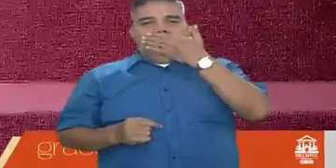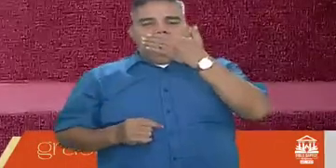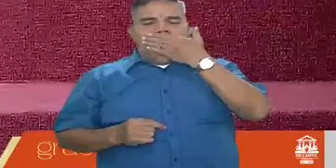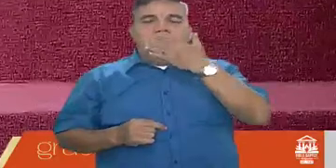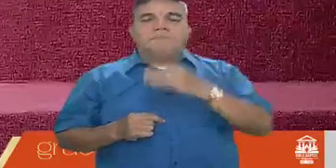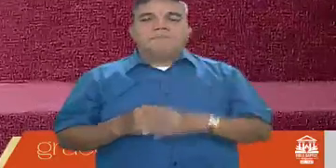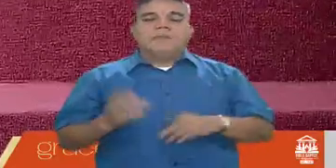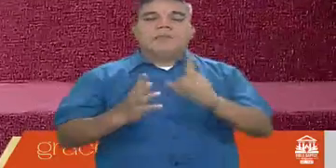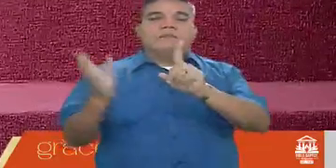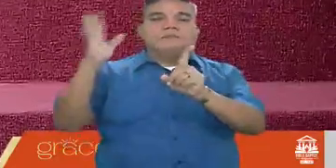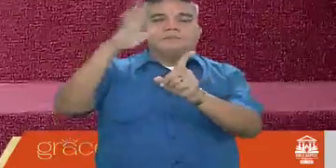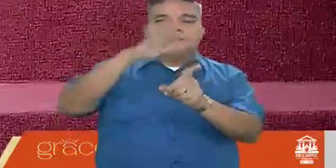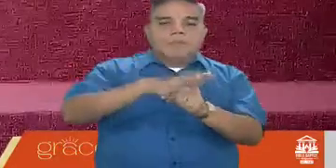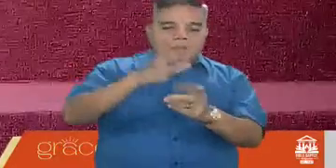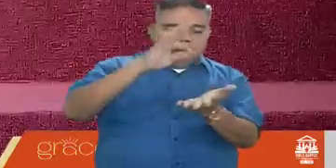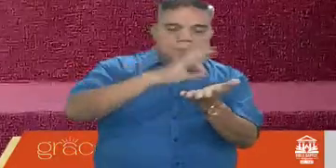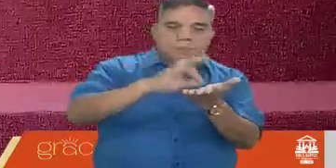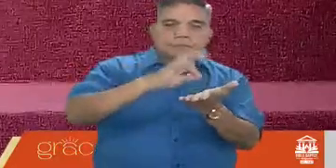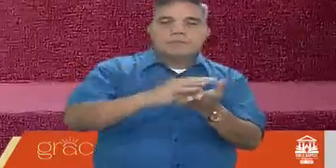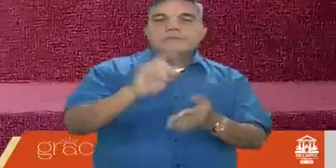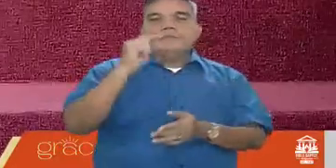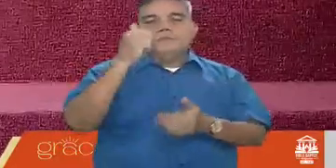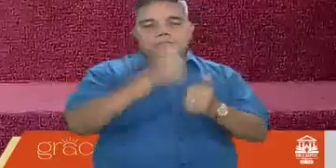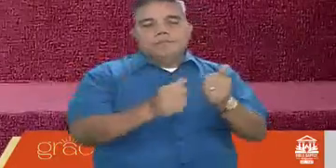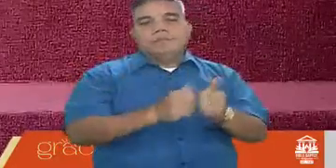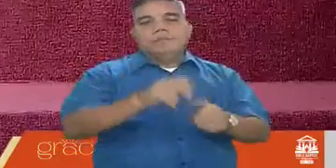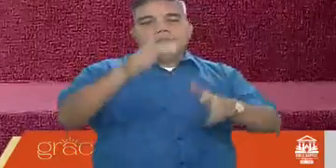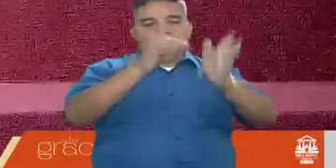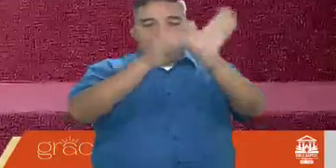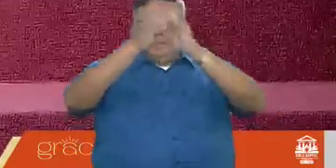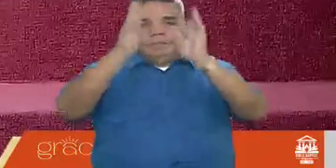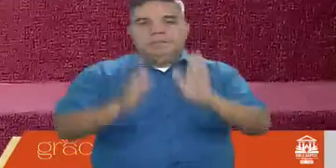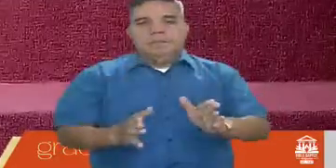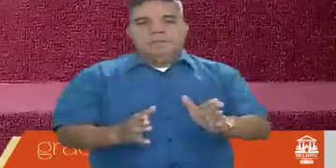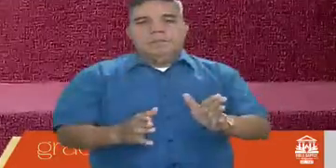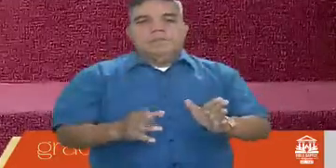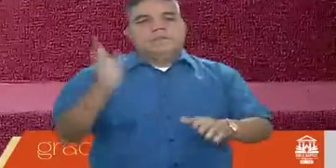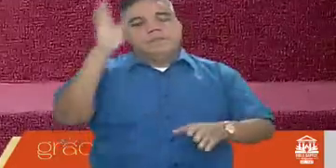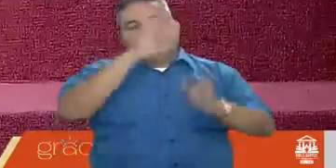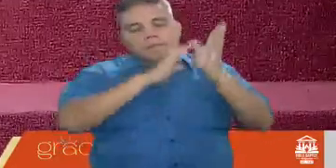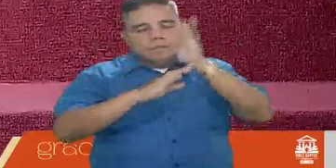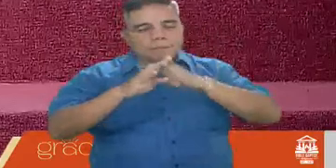Overcoming forgiveness is one problem that every Christian is struggling.